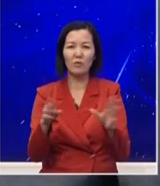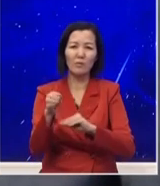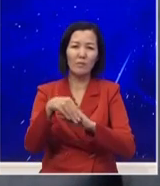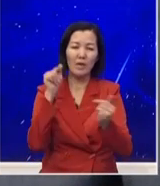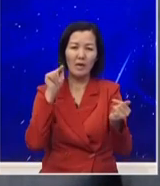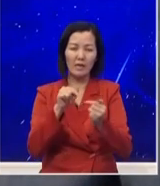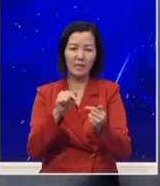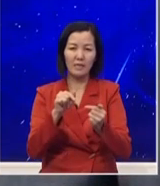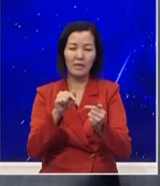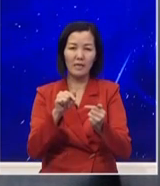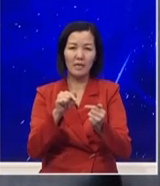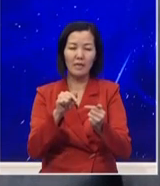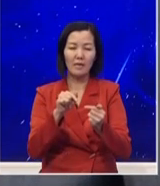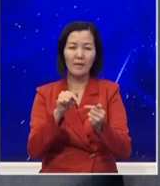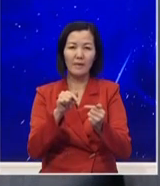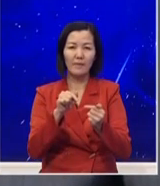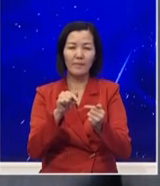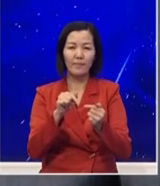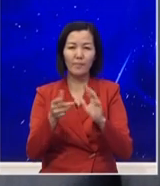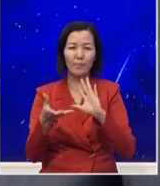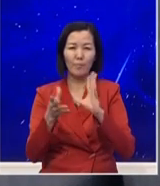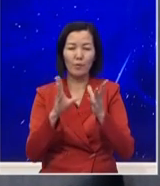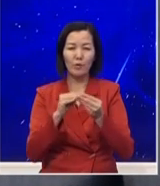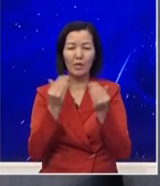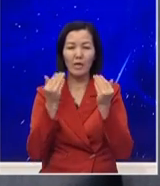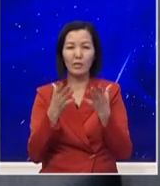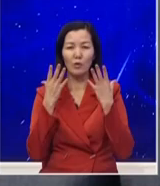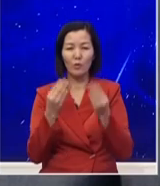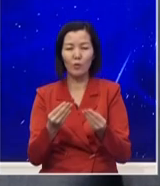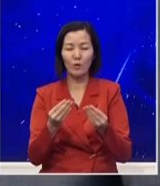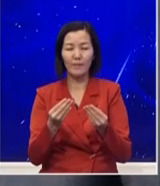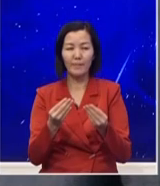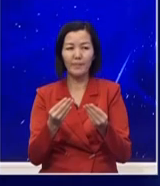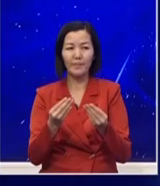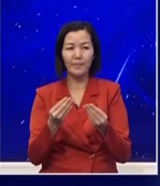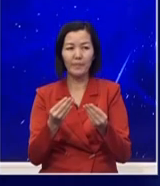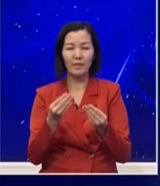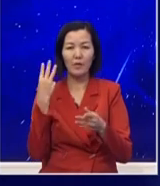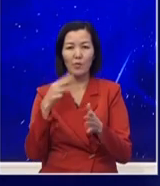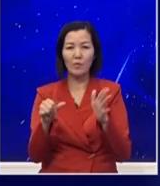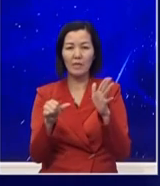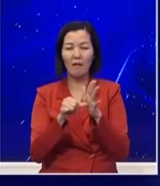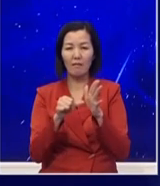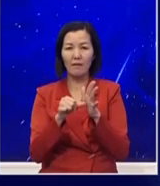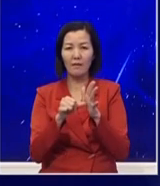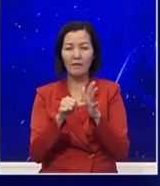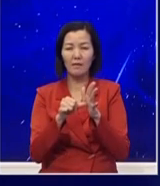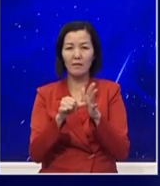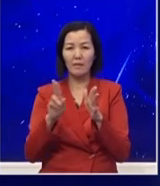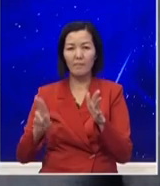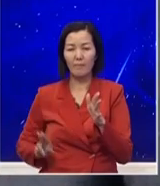қарсы күрес бойынша. Қазіргі таңда енді 36